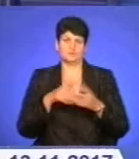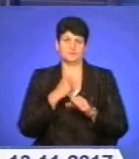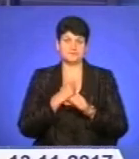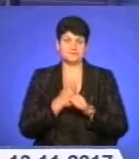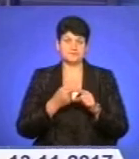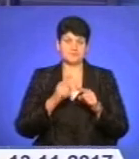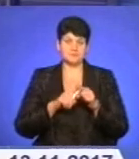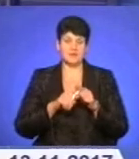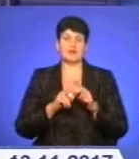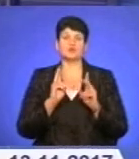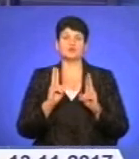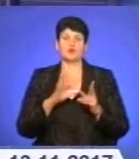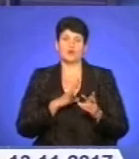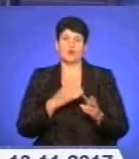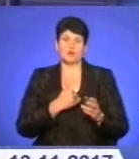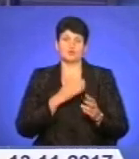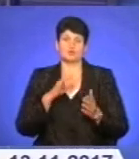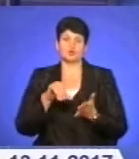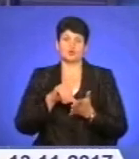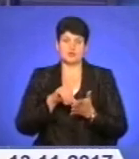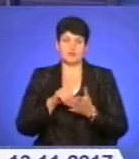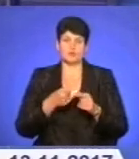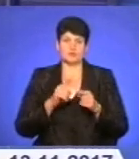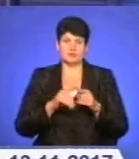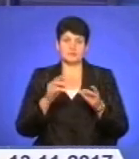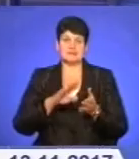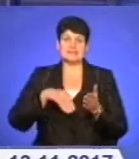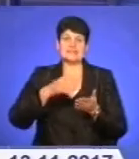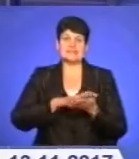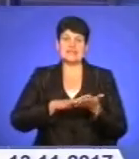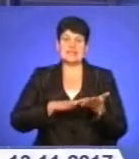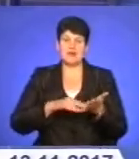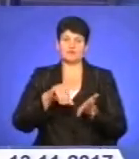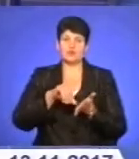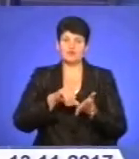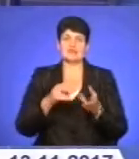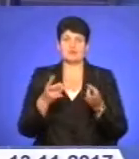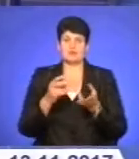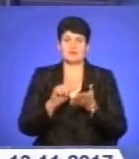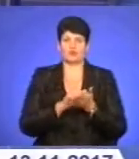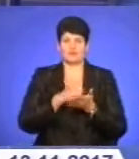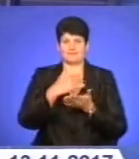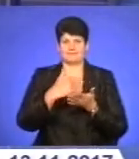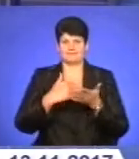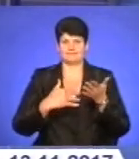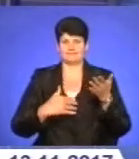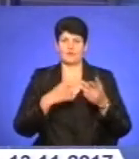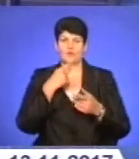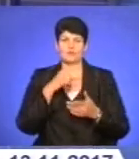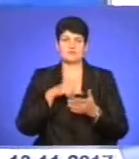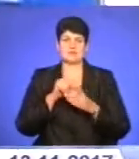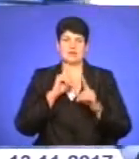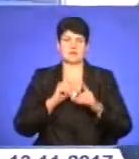стати учасником бізнес-інкубатора, необхідно подати заяву на участь та необхідний пакет документів, повідомляють у Тернопільській міській